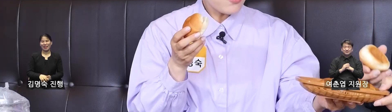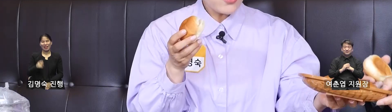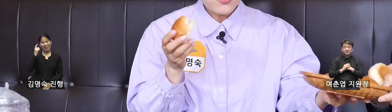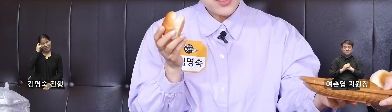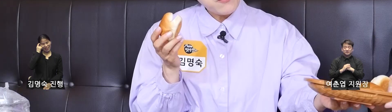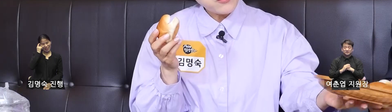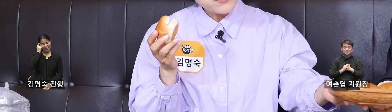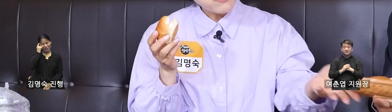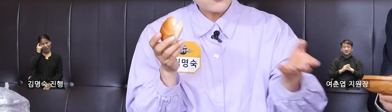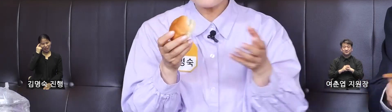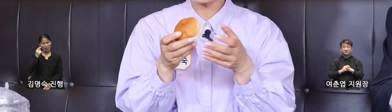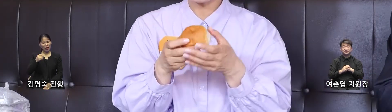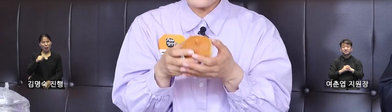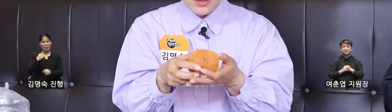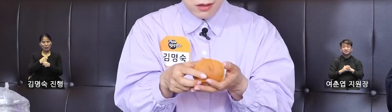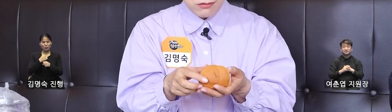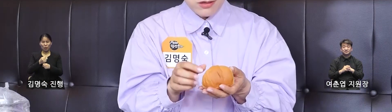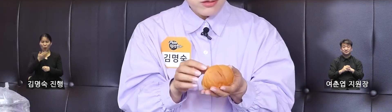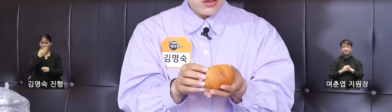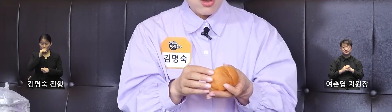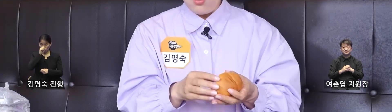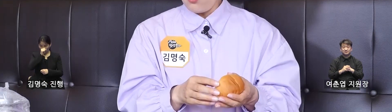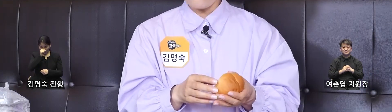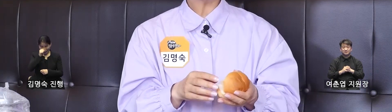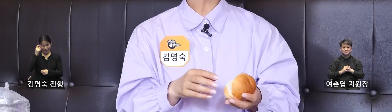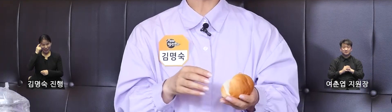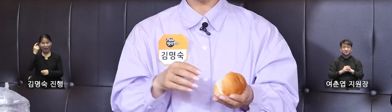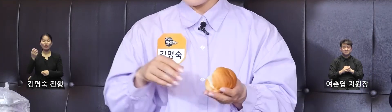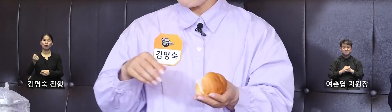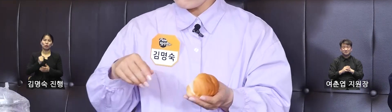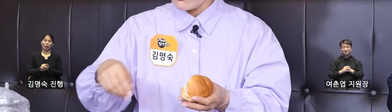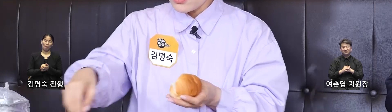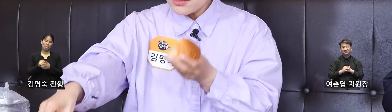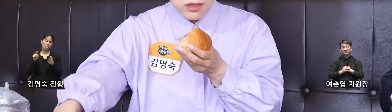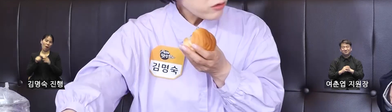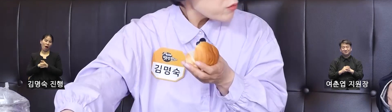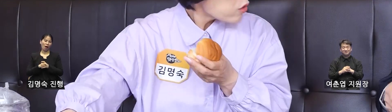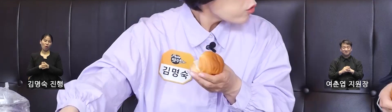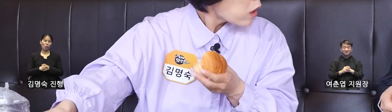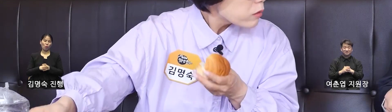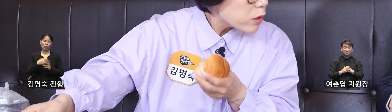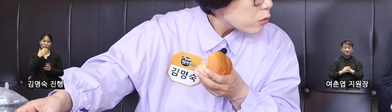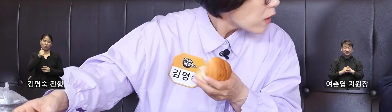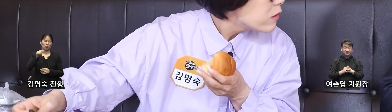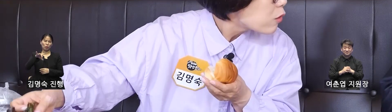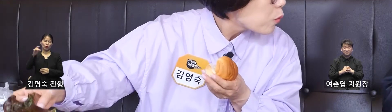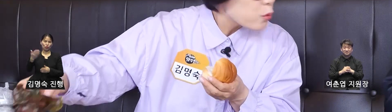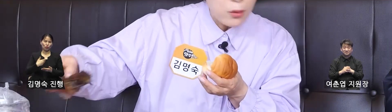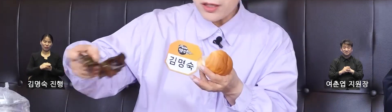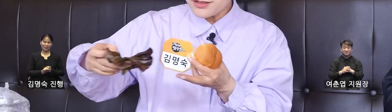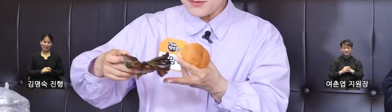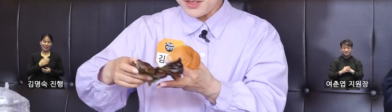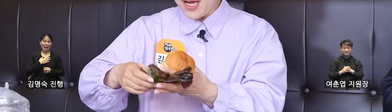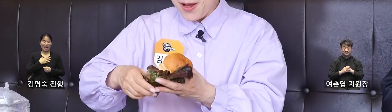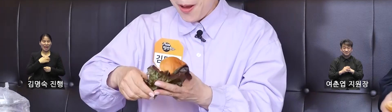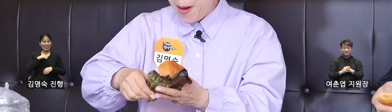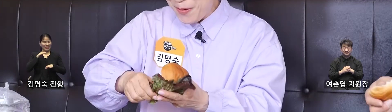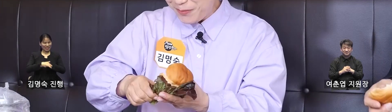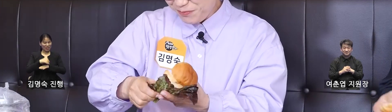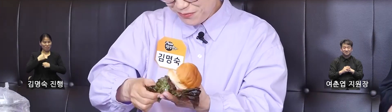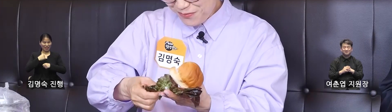머릿속으로 이렇게 해먹으면 참 좋겠다 이런 생각을 했는데 어떻게 하시고. 자, 그럼 저 나름대로 만들어 보도록